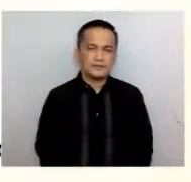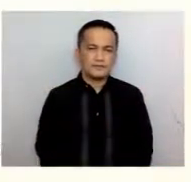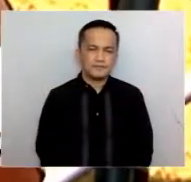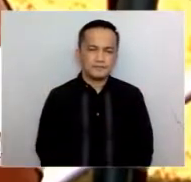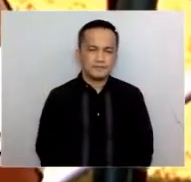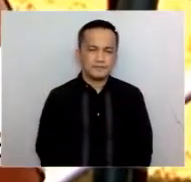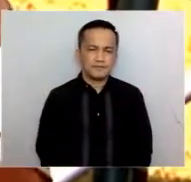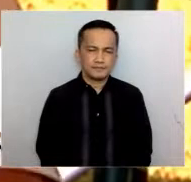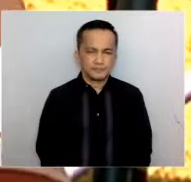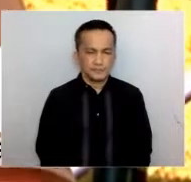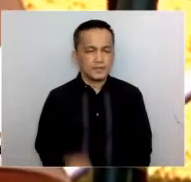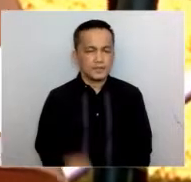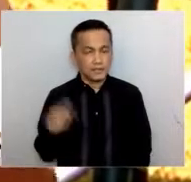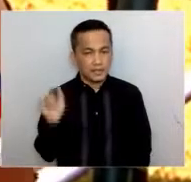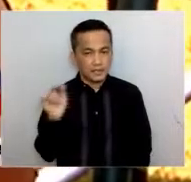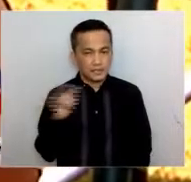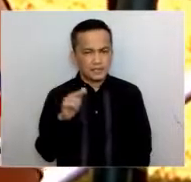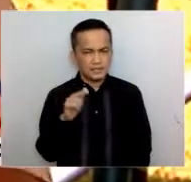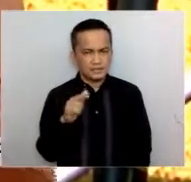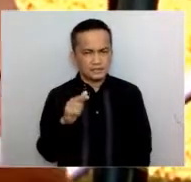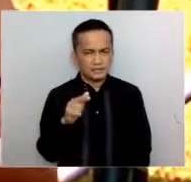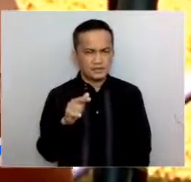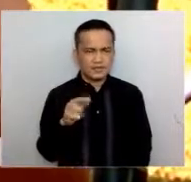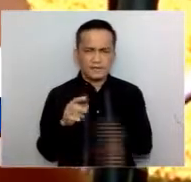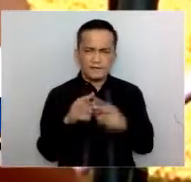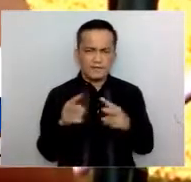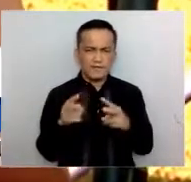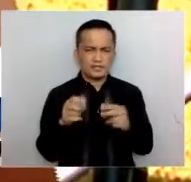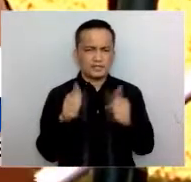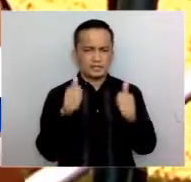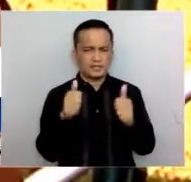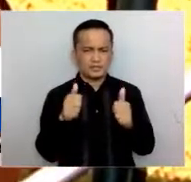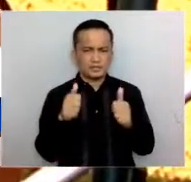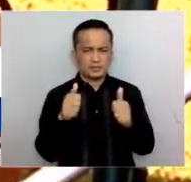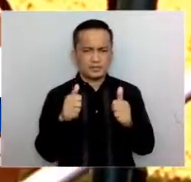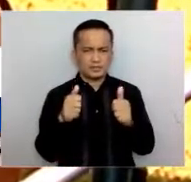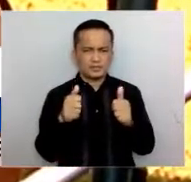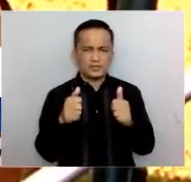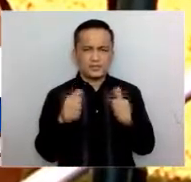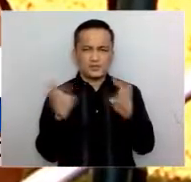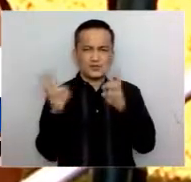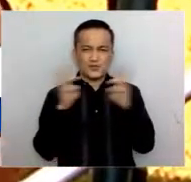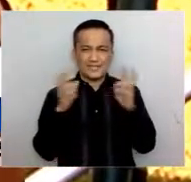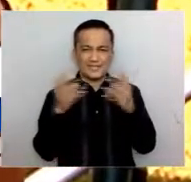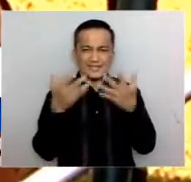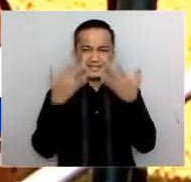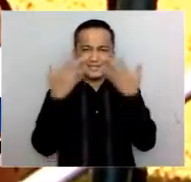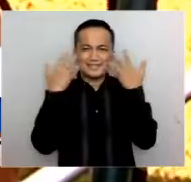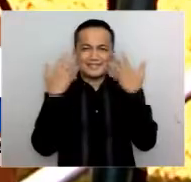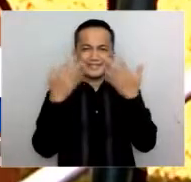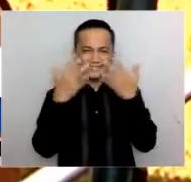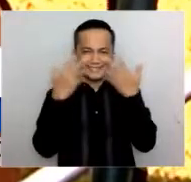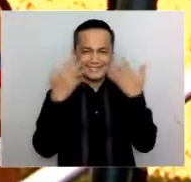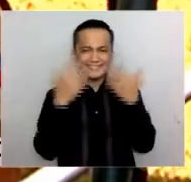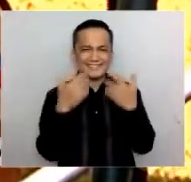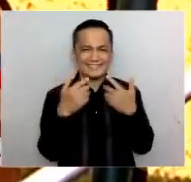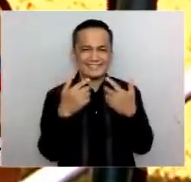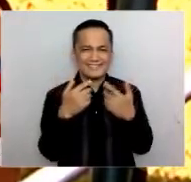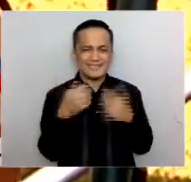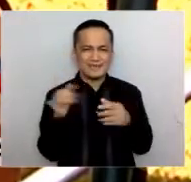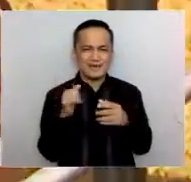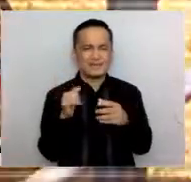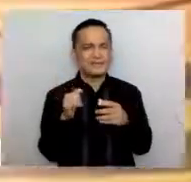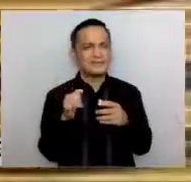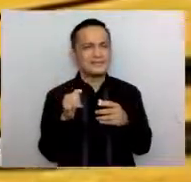fly, very stable, you get the wind in your face. So it's a fun little airplane, like a jet ski, but in the